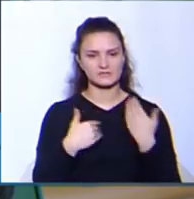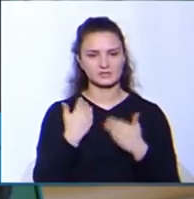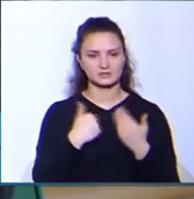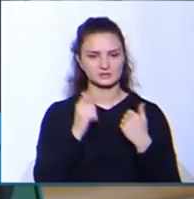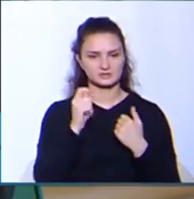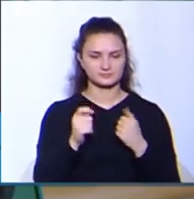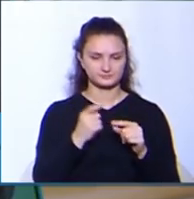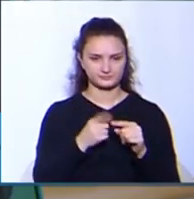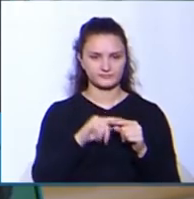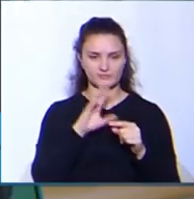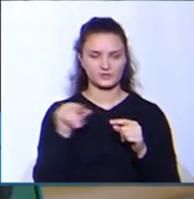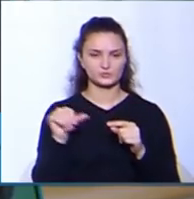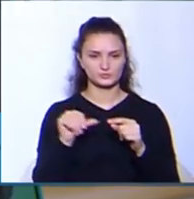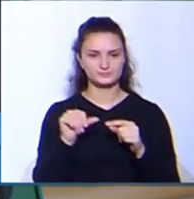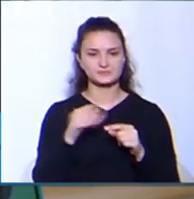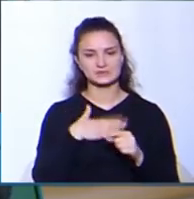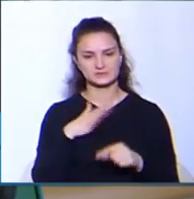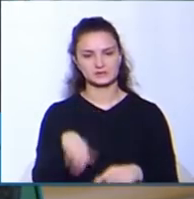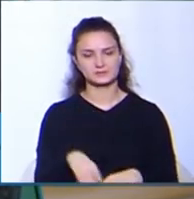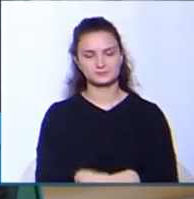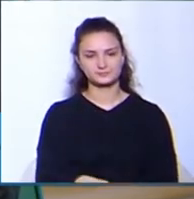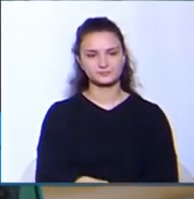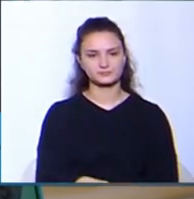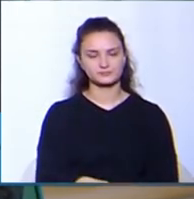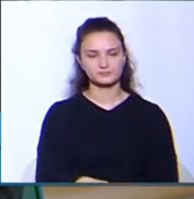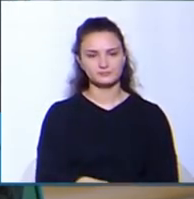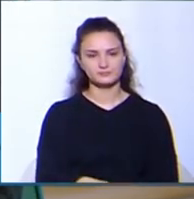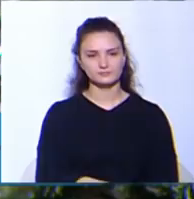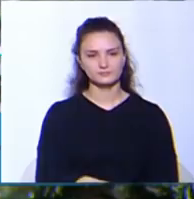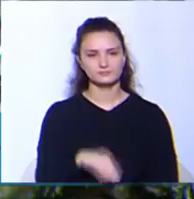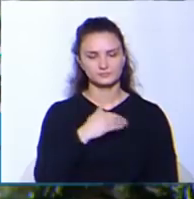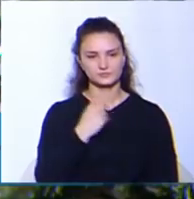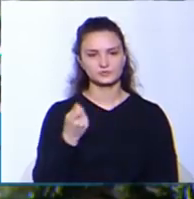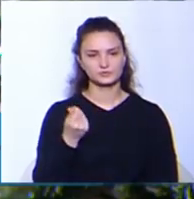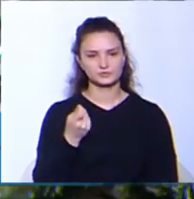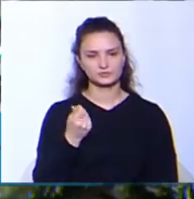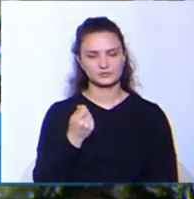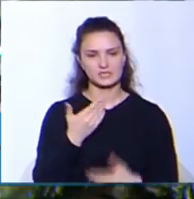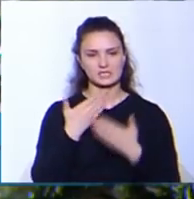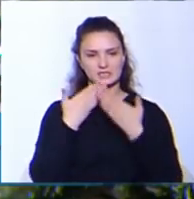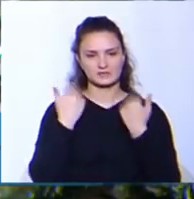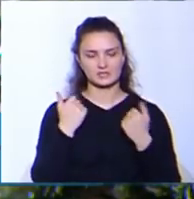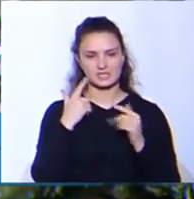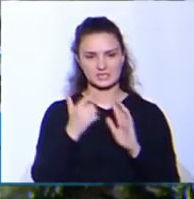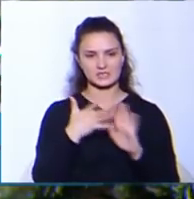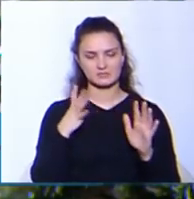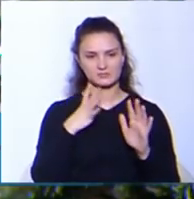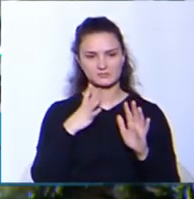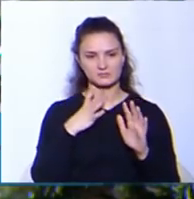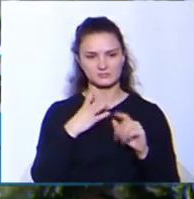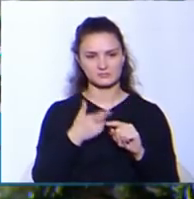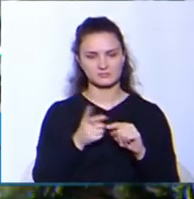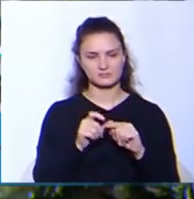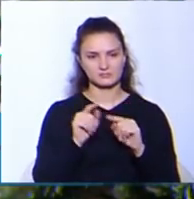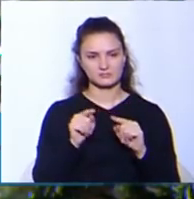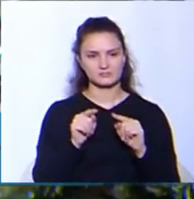ინვალიდიზაციამდე მიყვება და ყველაზე შედეგამდე სიკვდილამდე მე მინდა ცოტა უფრო ადვილად გასაგები რომ იყოს ეს